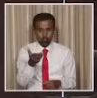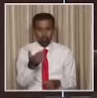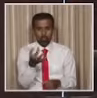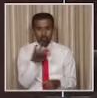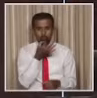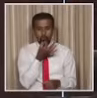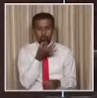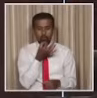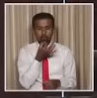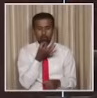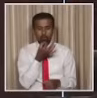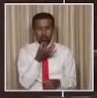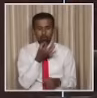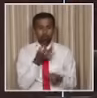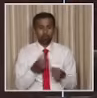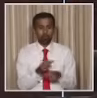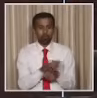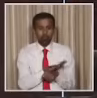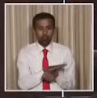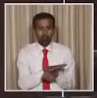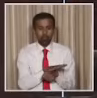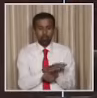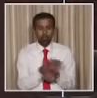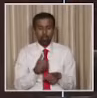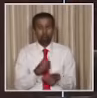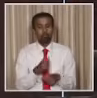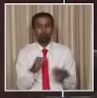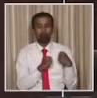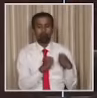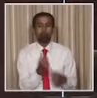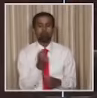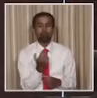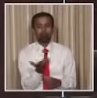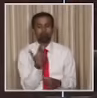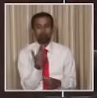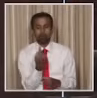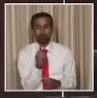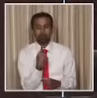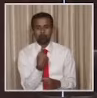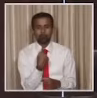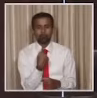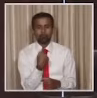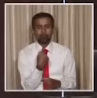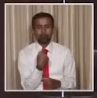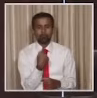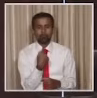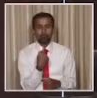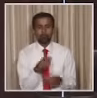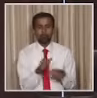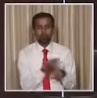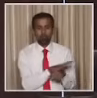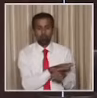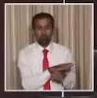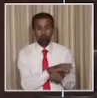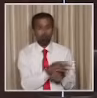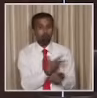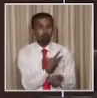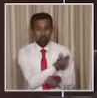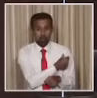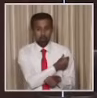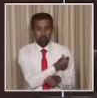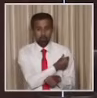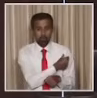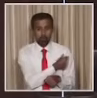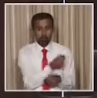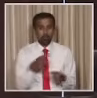චෝදනා කරන විපක්ෂින් ඉඳගෙන කොවිඩ් එකෙන් අපි ගන්න කිව්ව වාසිය මොකද්ද ඔබතුමාලා කියන්නේ අපි මොකද්ද කොවිඩ් ඇන්ටිජන් මේ රටේ අද ඒකටත්